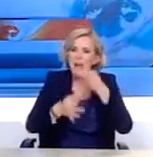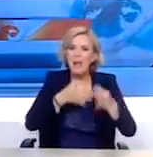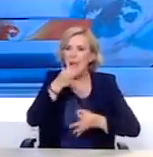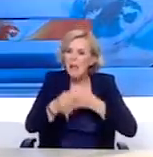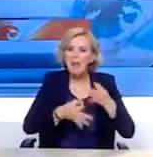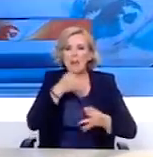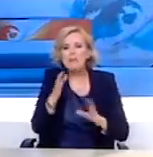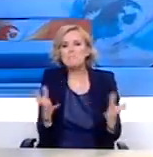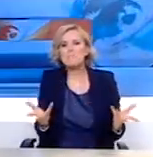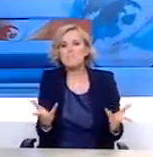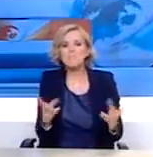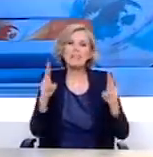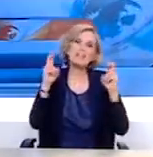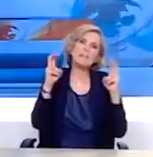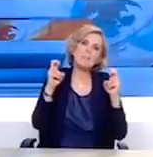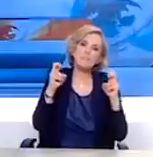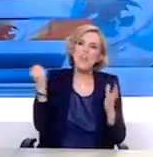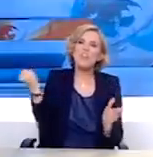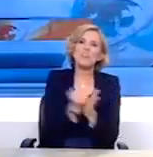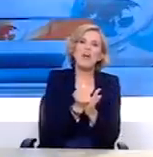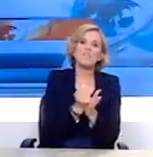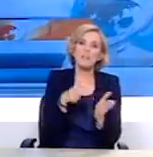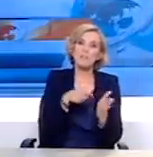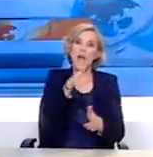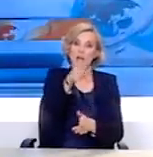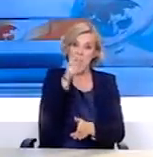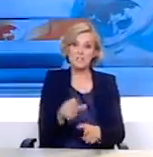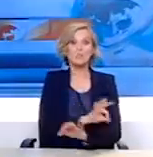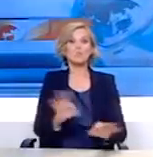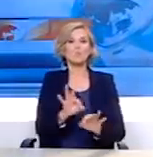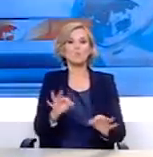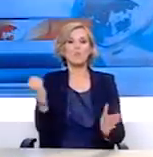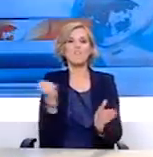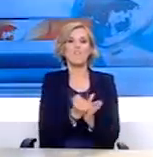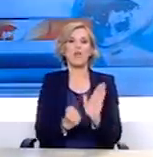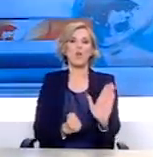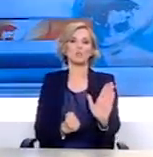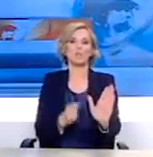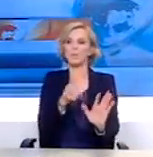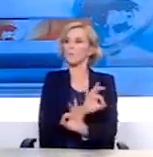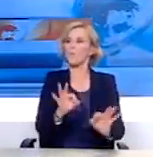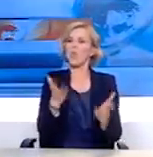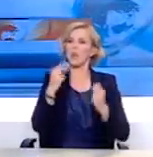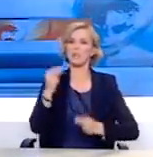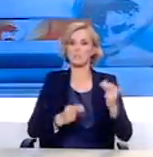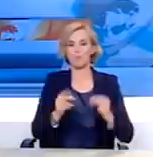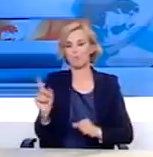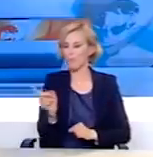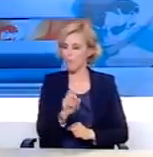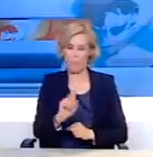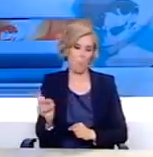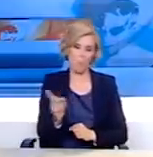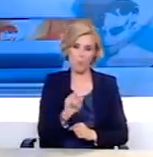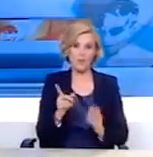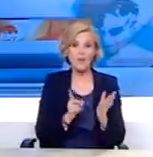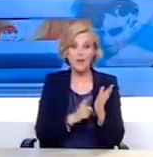ένα τύπο διαβατηρίου ανοσίας, ο οποίος θα μπορεί να λειτουργήσει έτσι. Δεν πρέπει να το βλέπουμε έτσι, νομίζω. Πρέπει να το βλέπουμε από